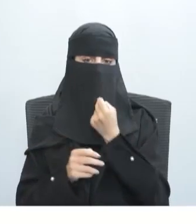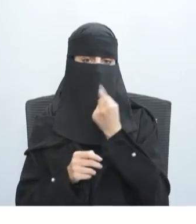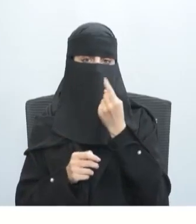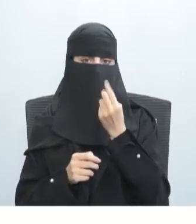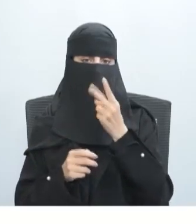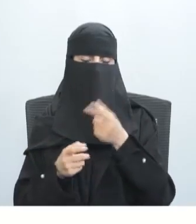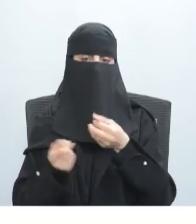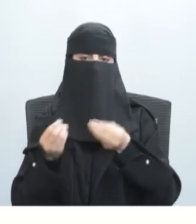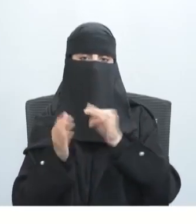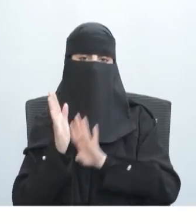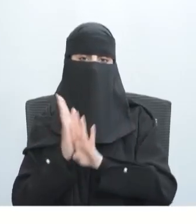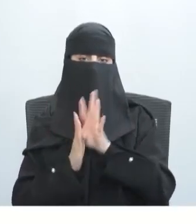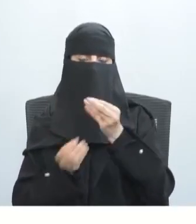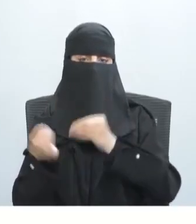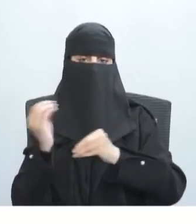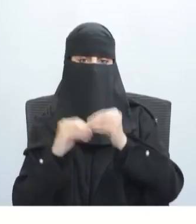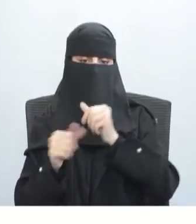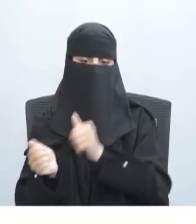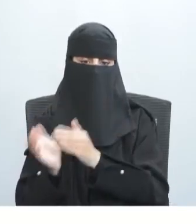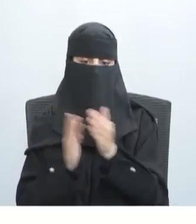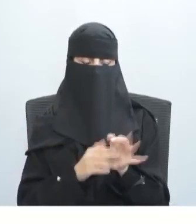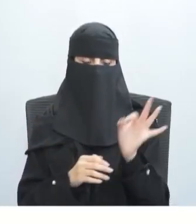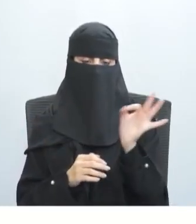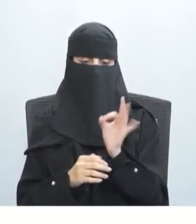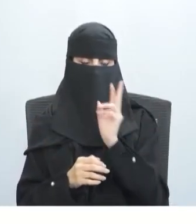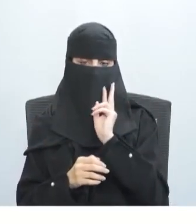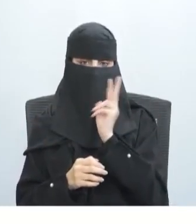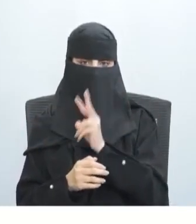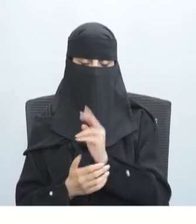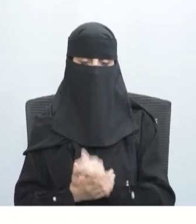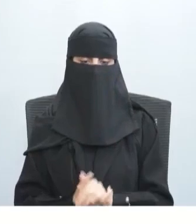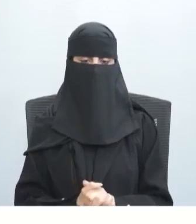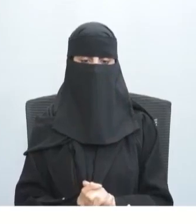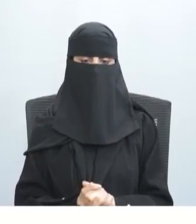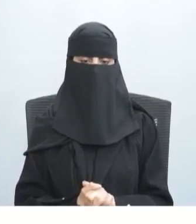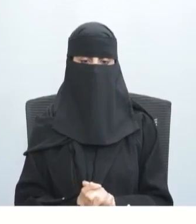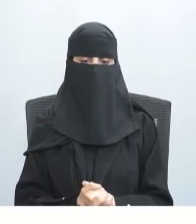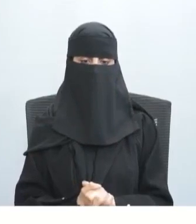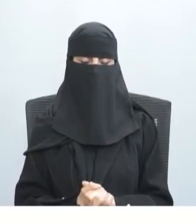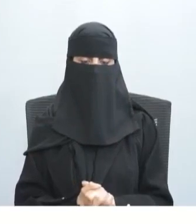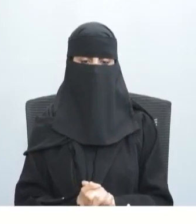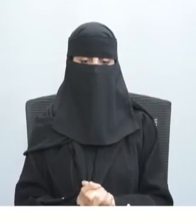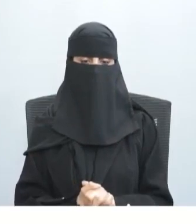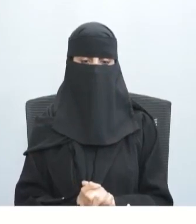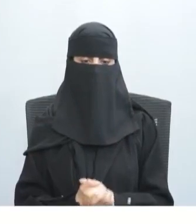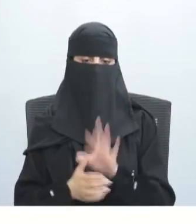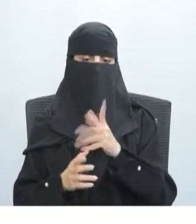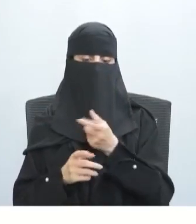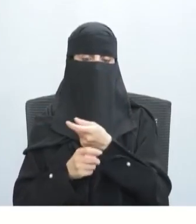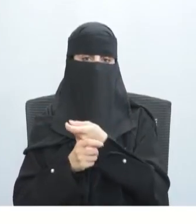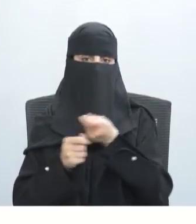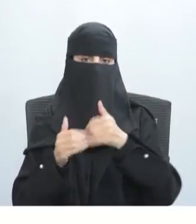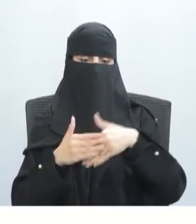غيره لو اخذنا هذا المثال لكي نوجد القيمه المستقبليه لمبلغ واحد ما